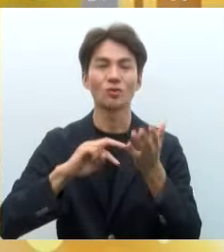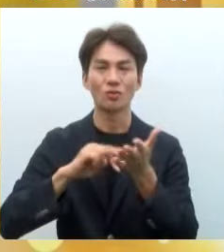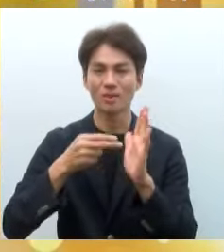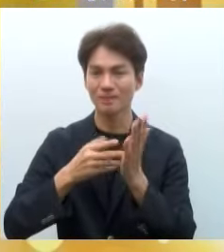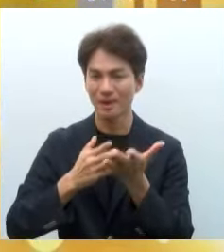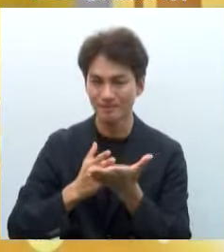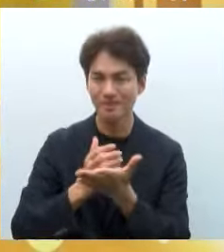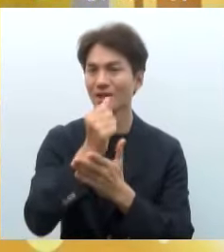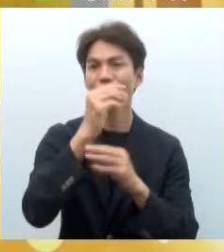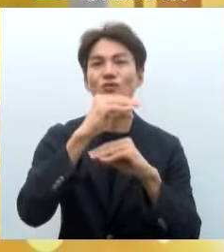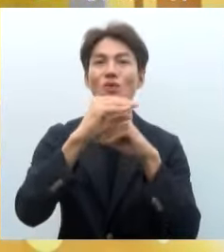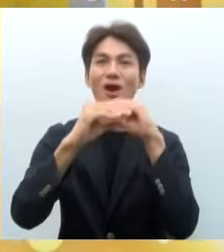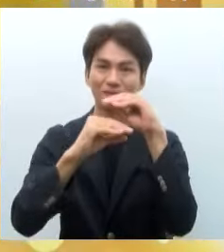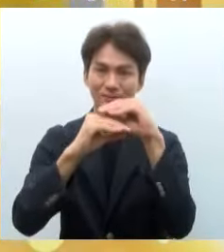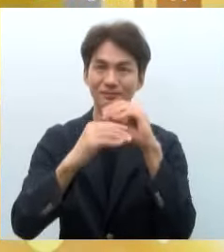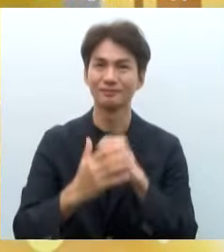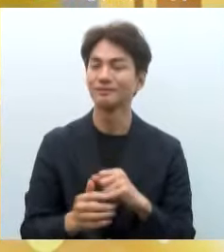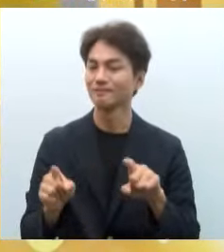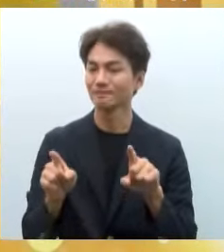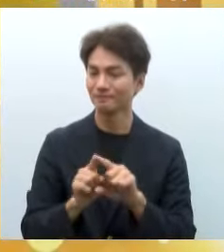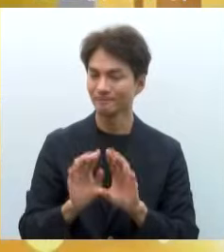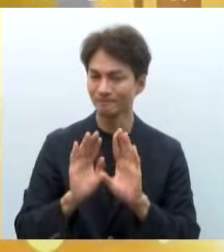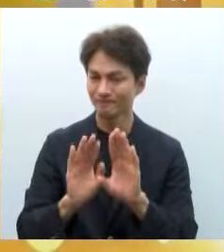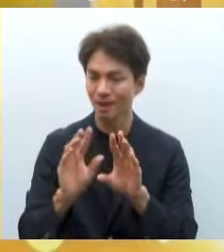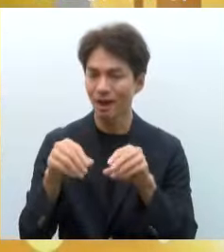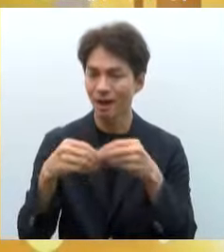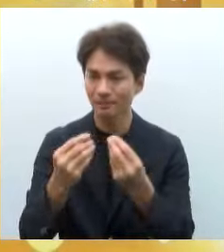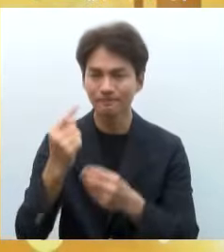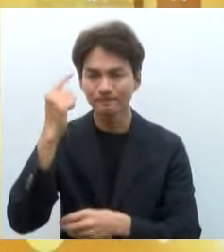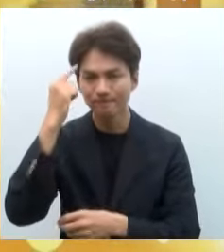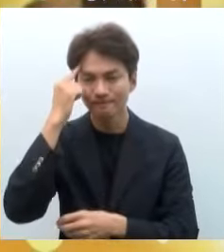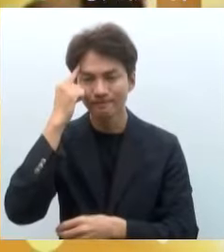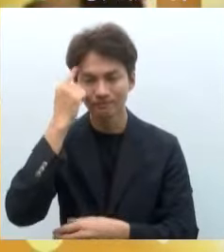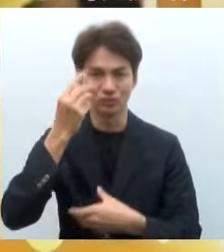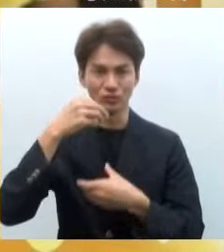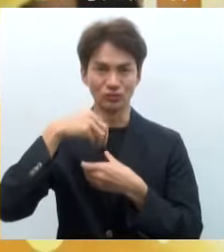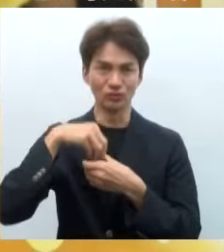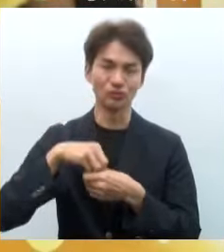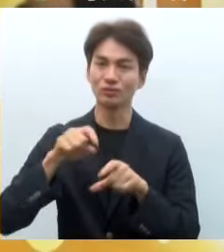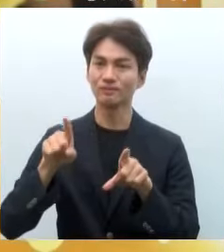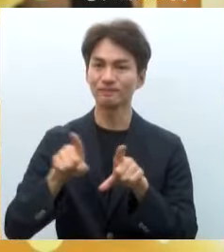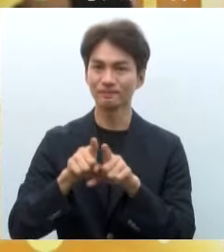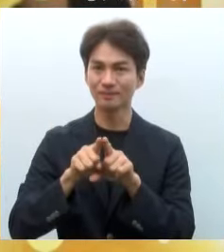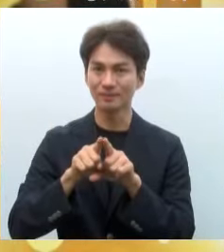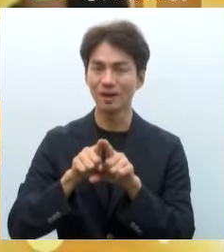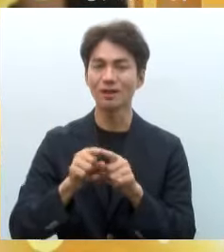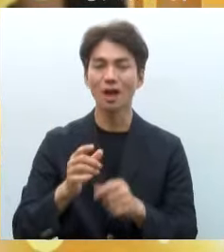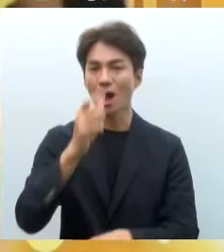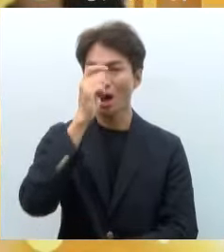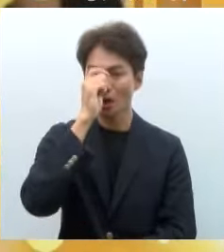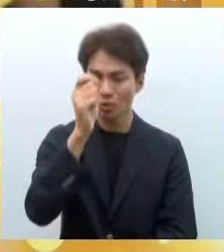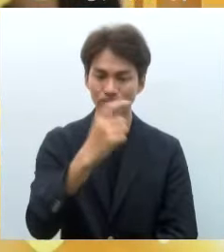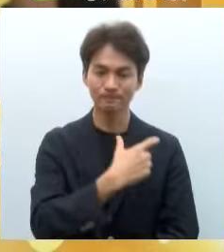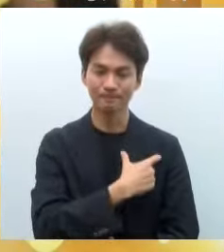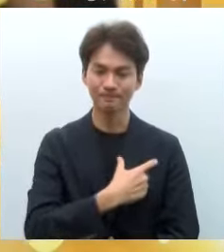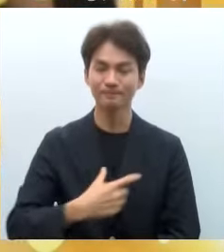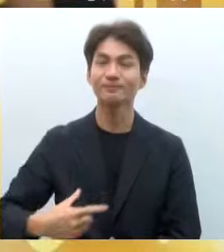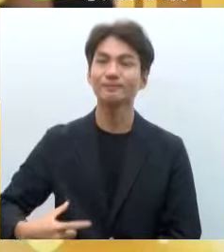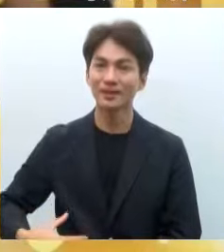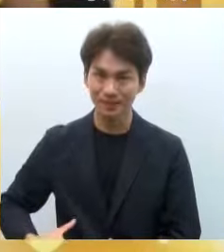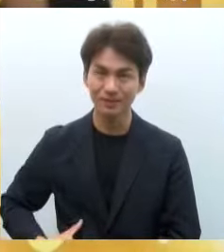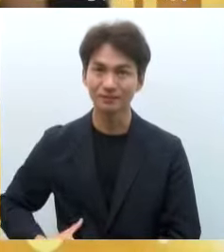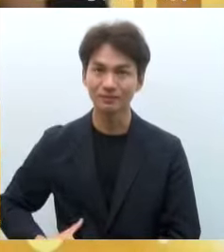ต่างๆซึ่งเป็นการปลูกฝังจิตสำนึกของเยาวชนไทยให้ยึดมั่นเทิดทูนและทำรงรักษาไว้ซึ่งสถาบันหลักของ